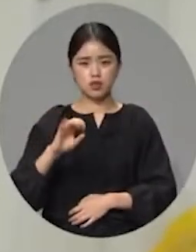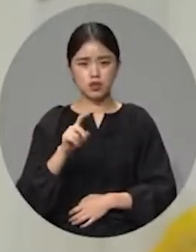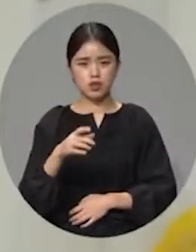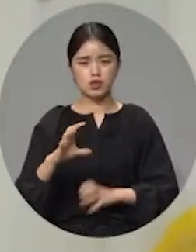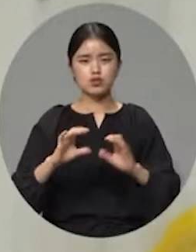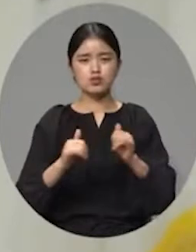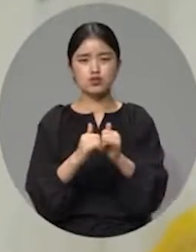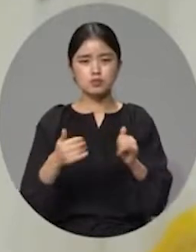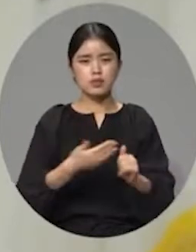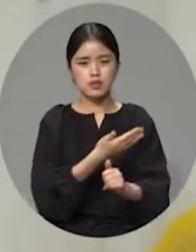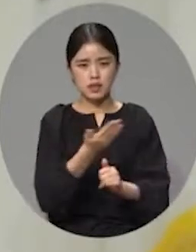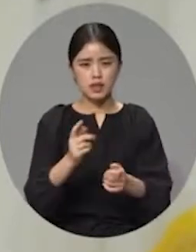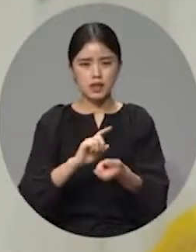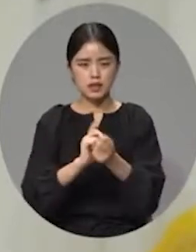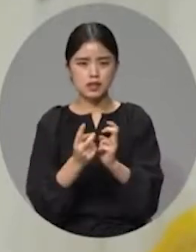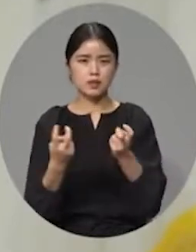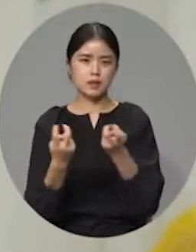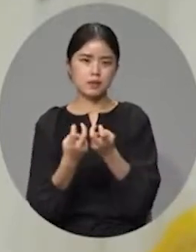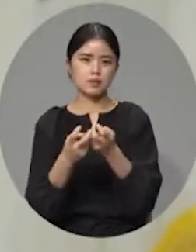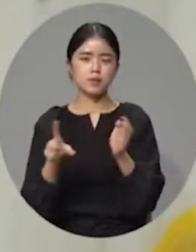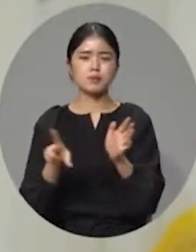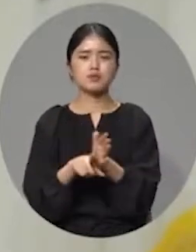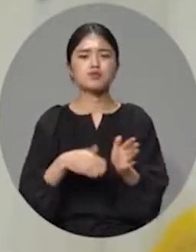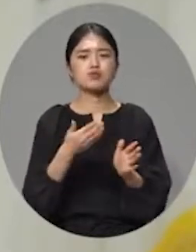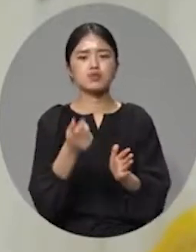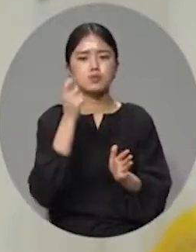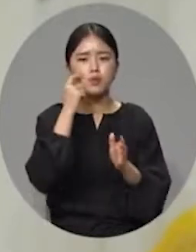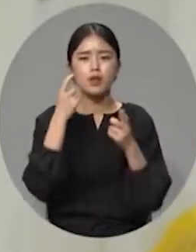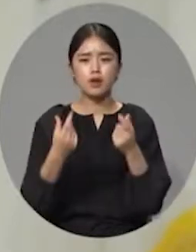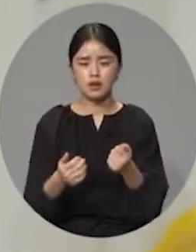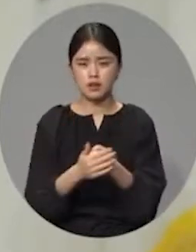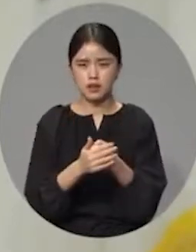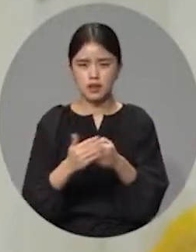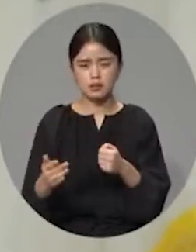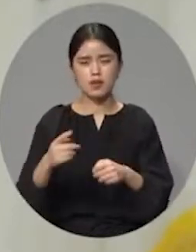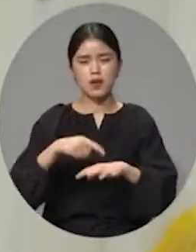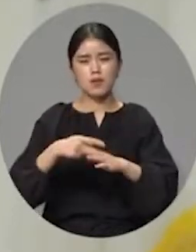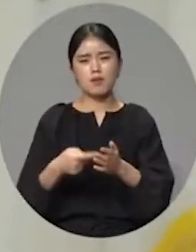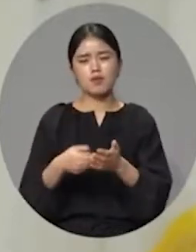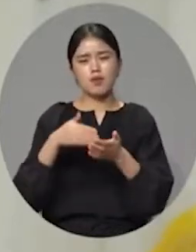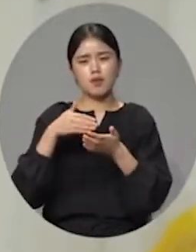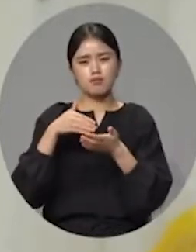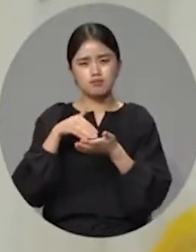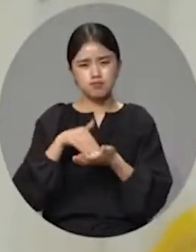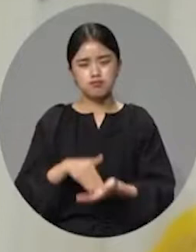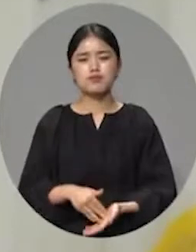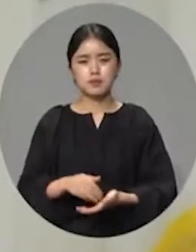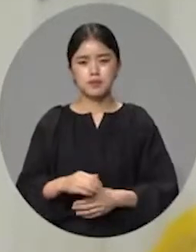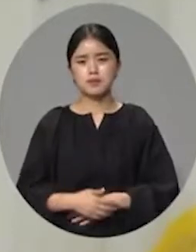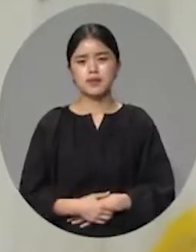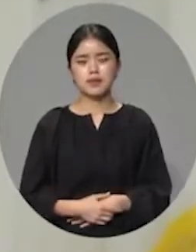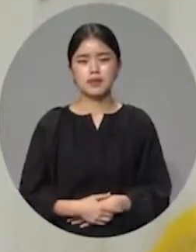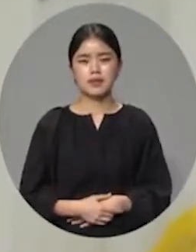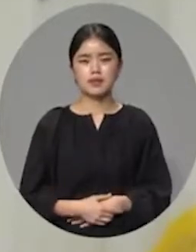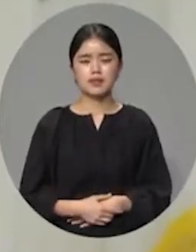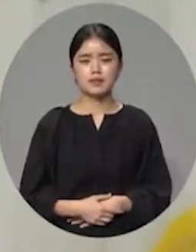국민들께 대안으로 믿음을 드리지 못한 것 같아서 마음이 무겁습니다.